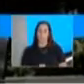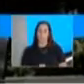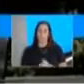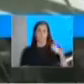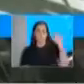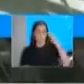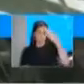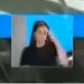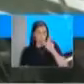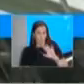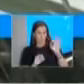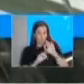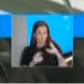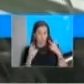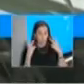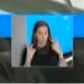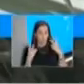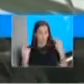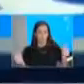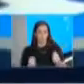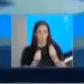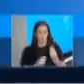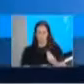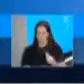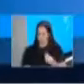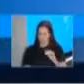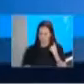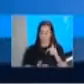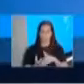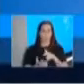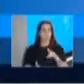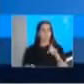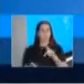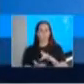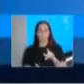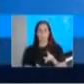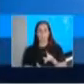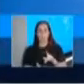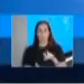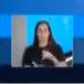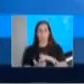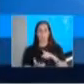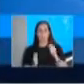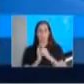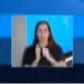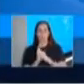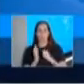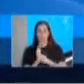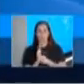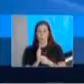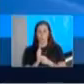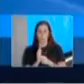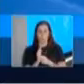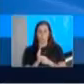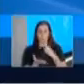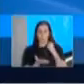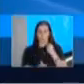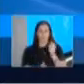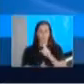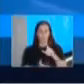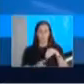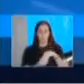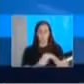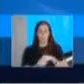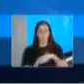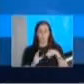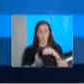וב-2013... המדינה לא מכירה בכלל בחשיבות של הדבר. חד משמעית לא מכירה, כי עצם זה שנמצא, זה נמצא בתקנות, בתקציב, ולא